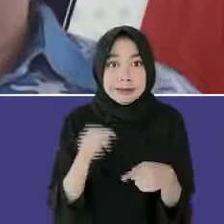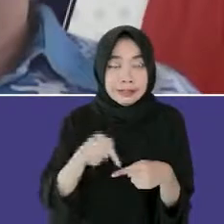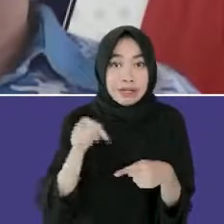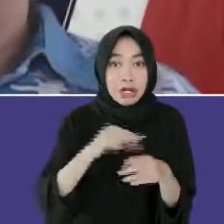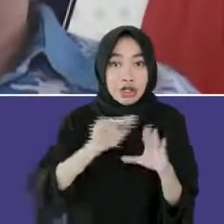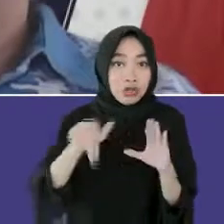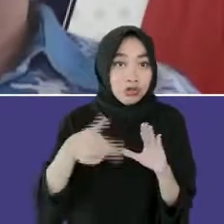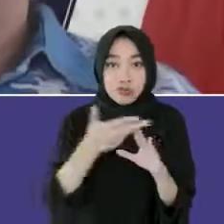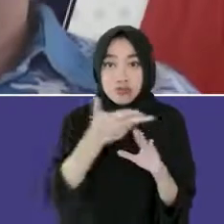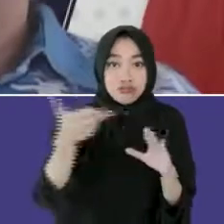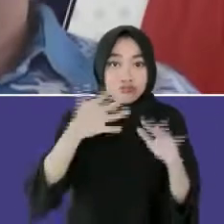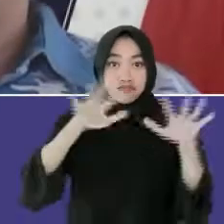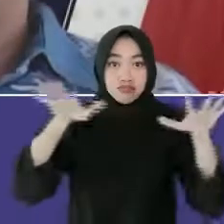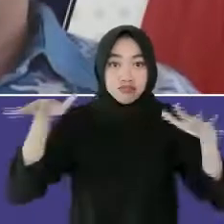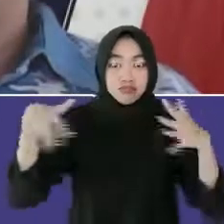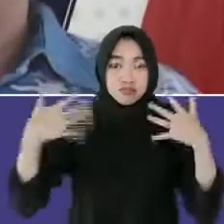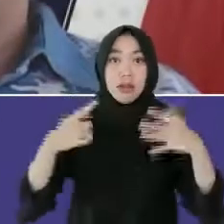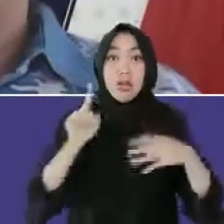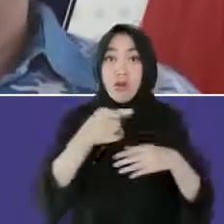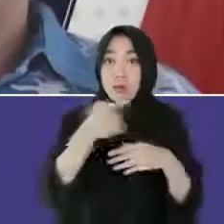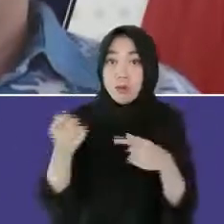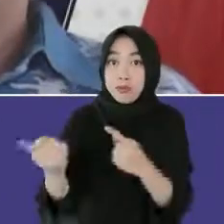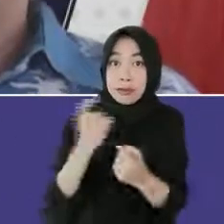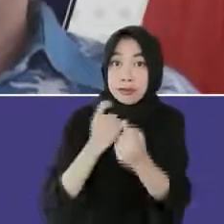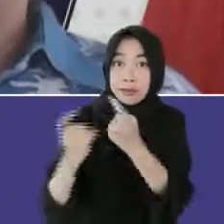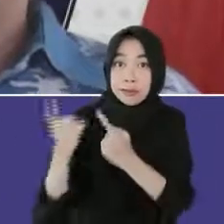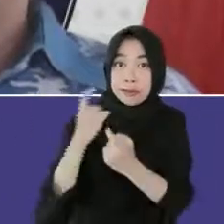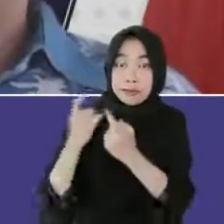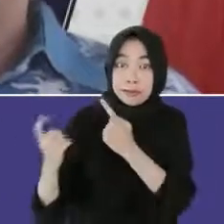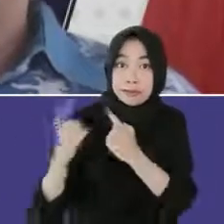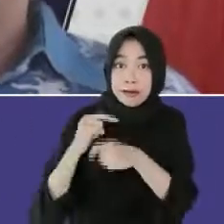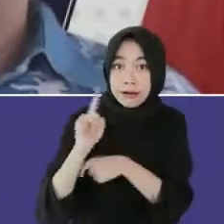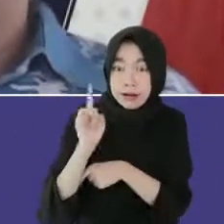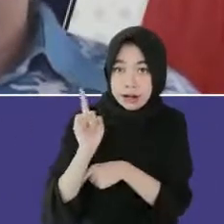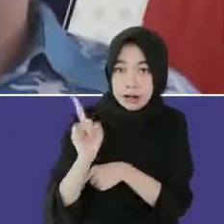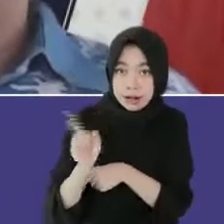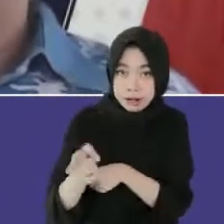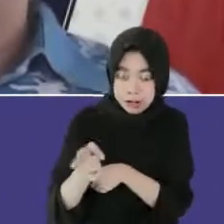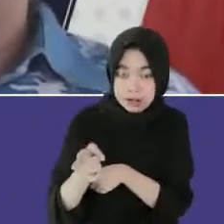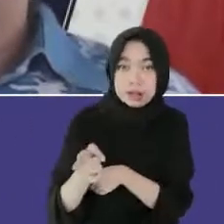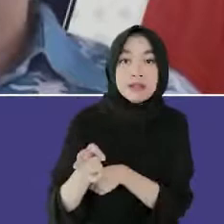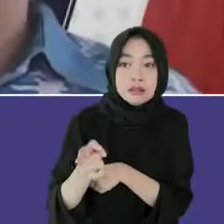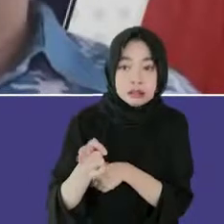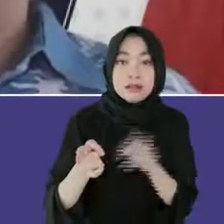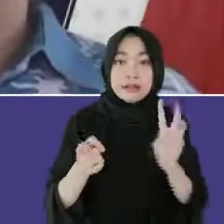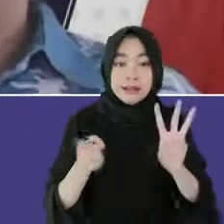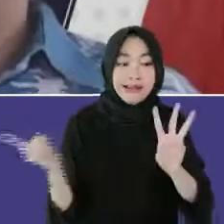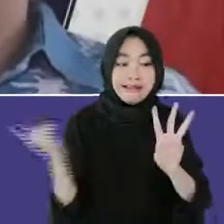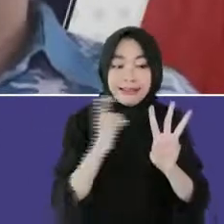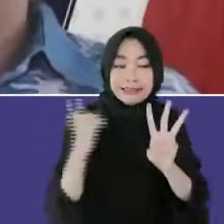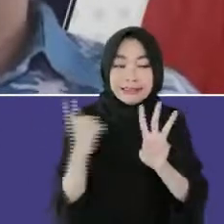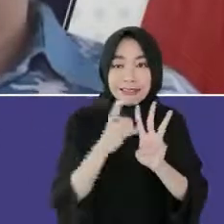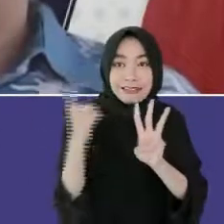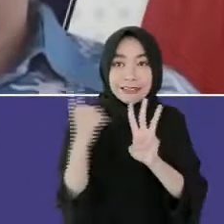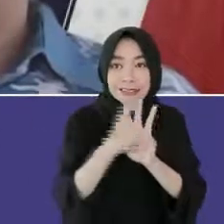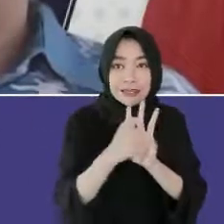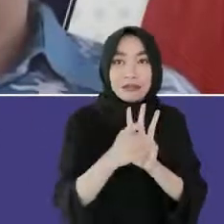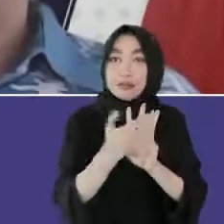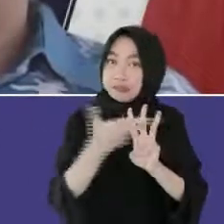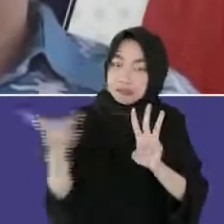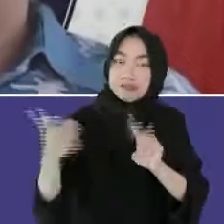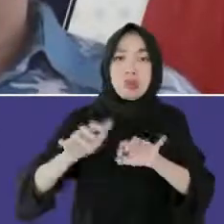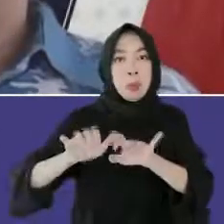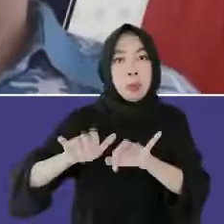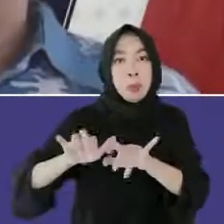saat ini bergabung dan kami Apabila ada pertanyaan kepada salah satu ketiga narasumber ataupun ketiga-tiganya